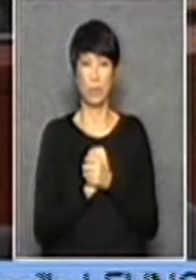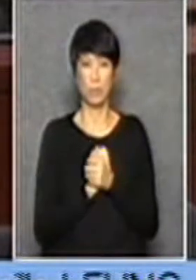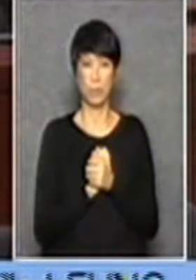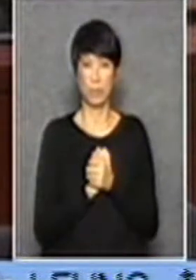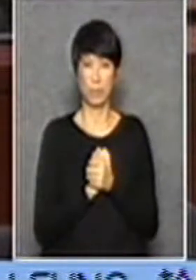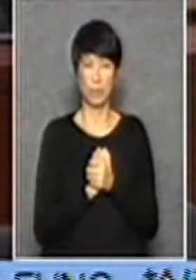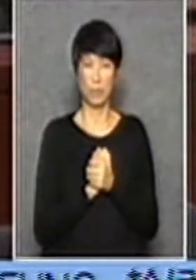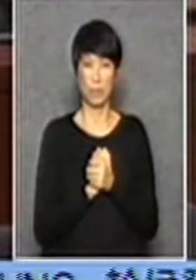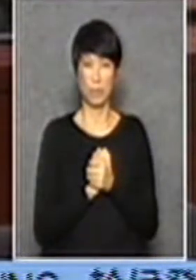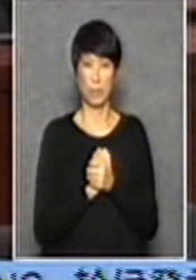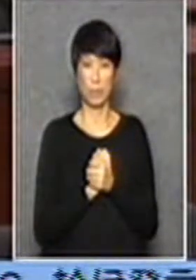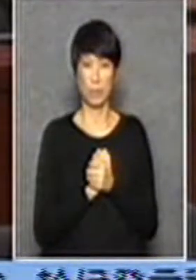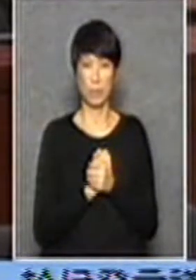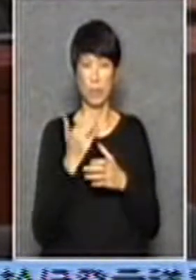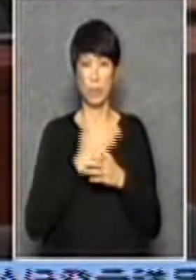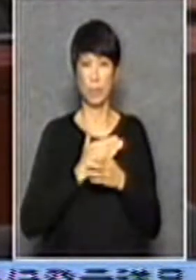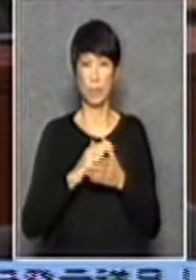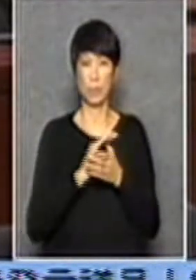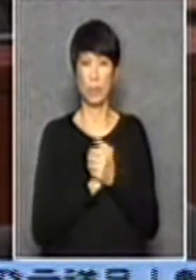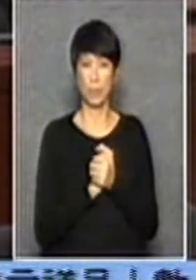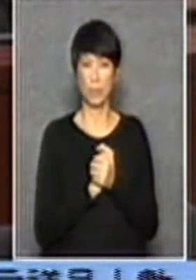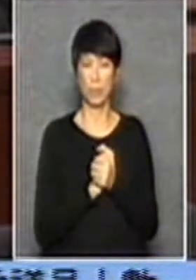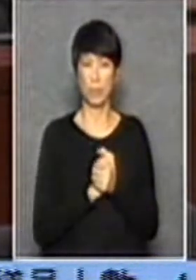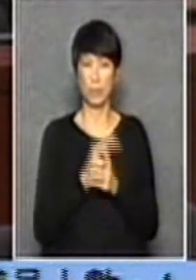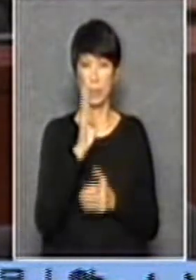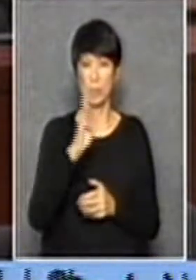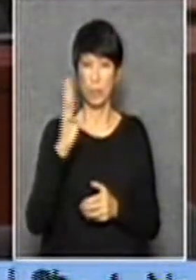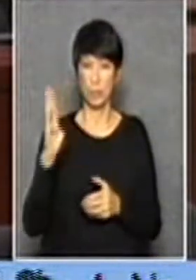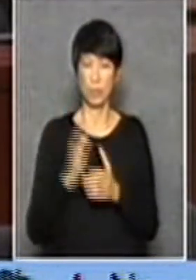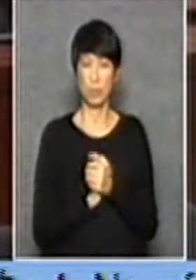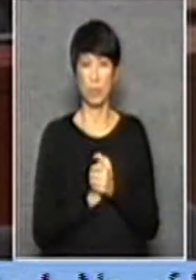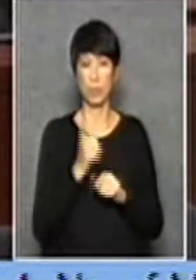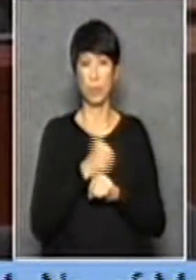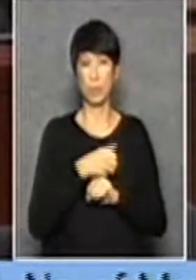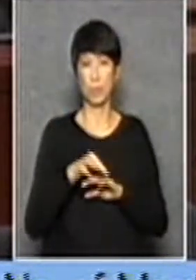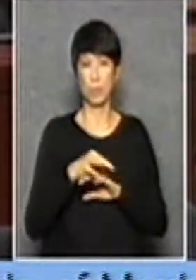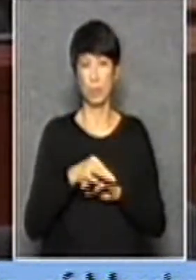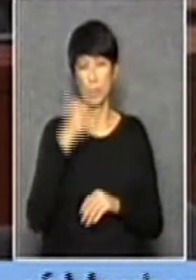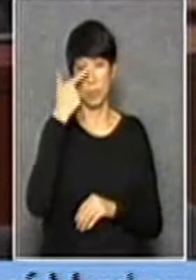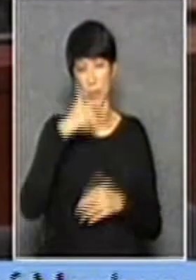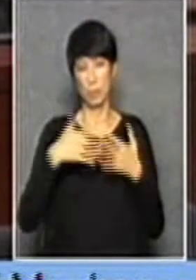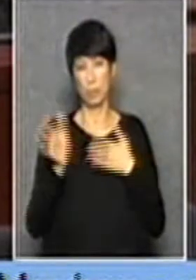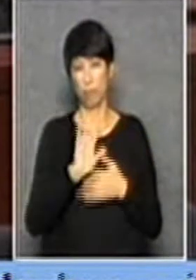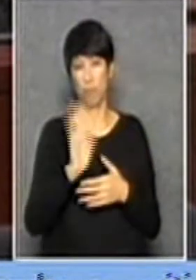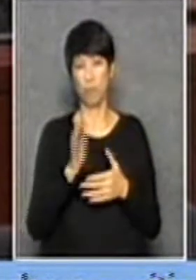存在，所以嬰兒基金這些東西不是一個新事物，